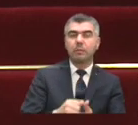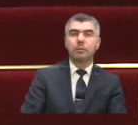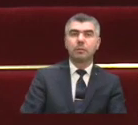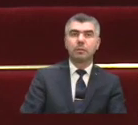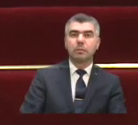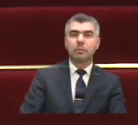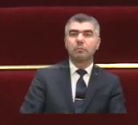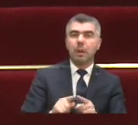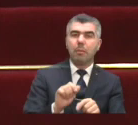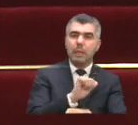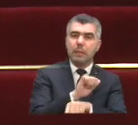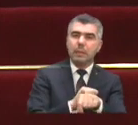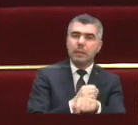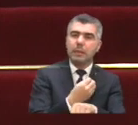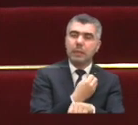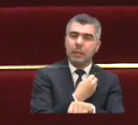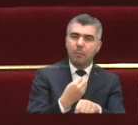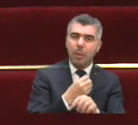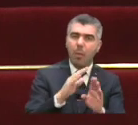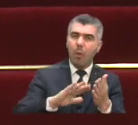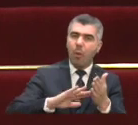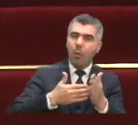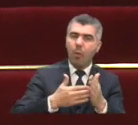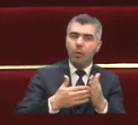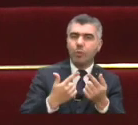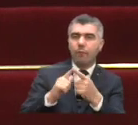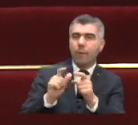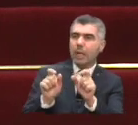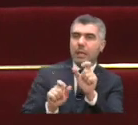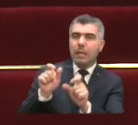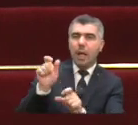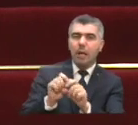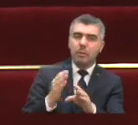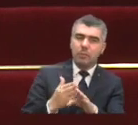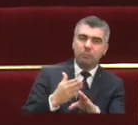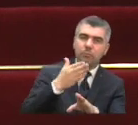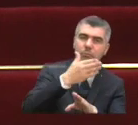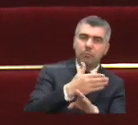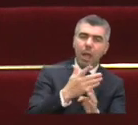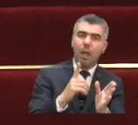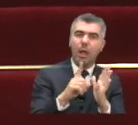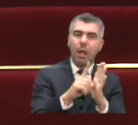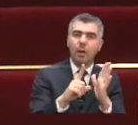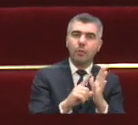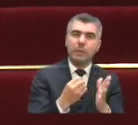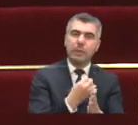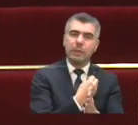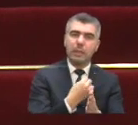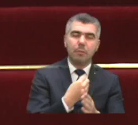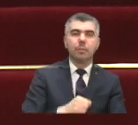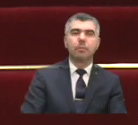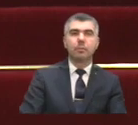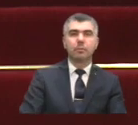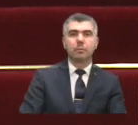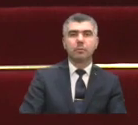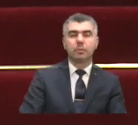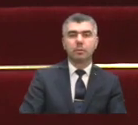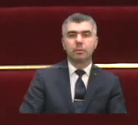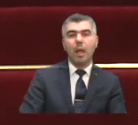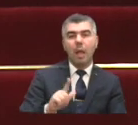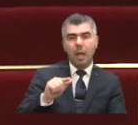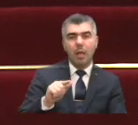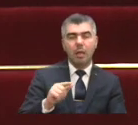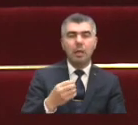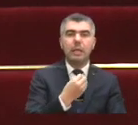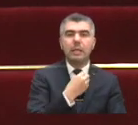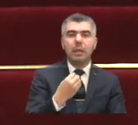تغطيه صحيه شامله اللي كتسمح لمجموعه ديال المواطنين انهم يوجهوا حقهم في الاستشفاء، من احداث